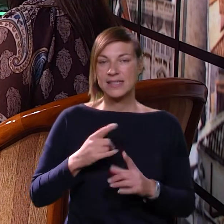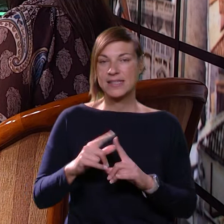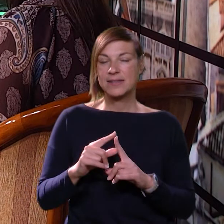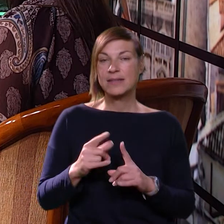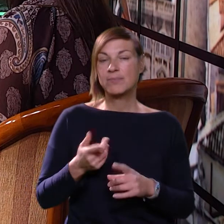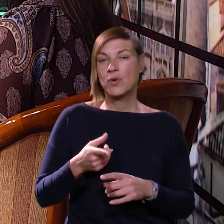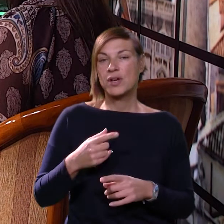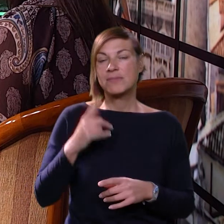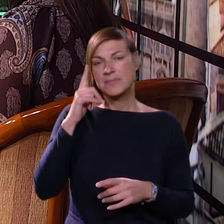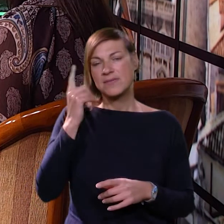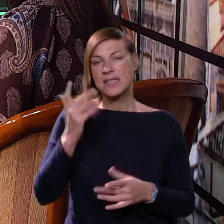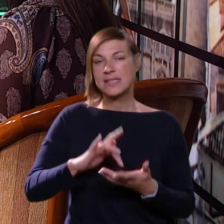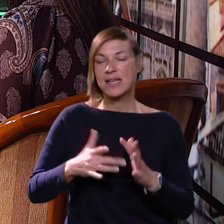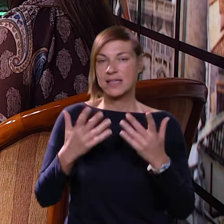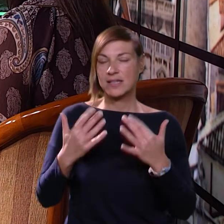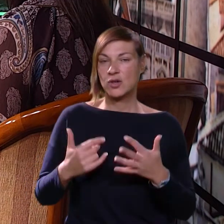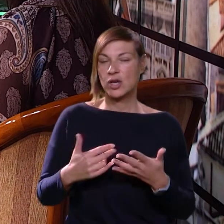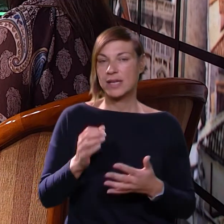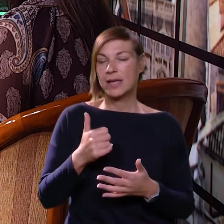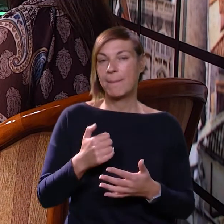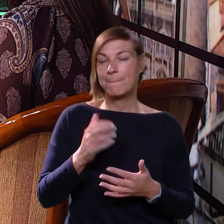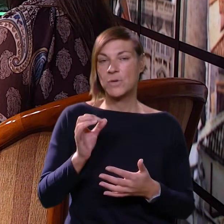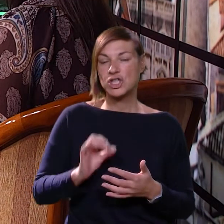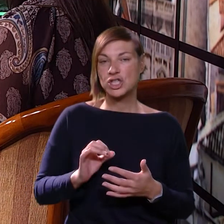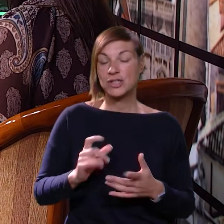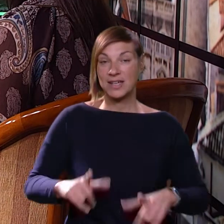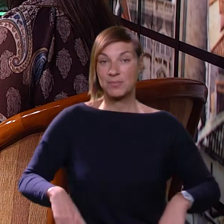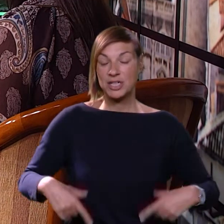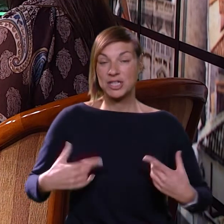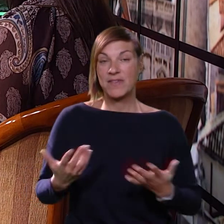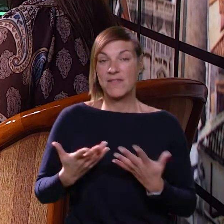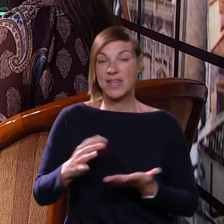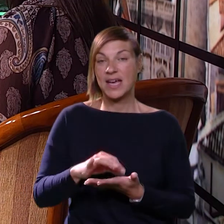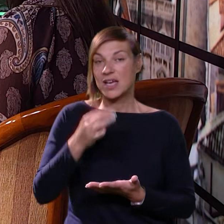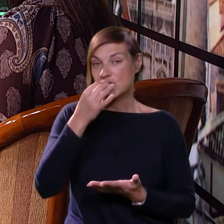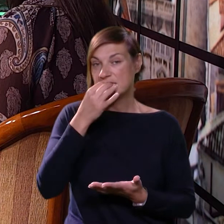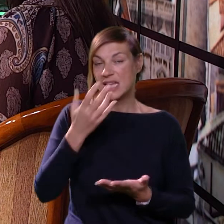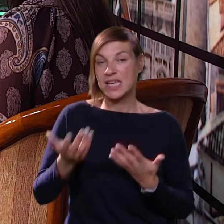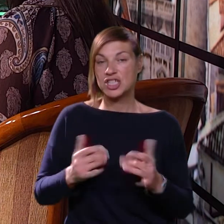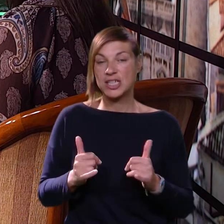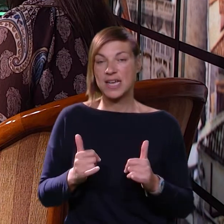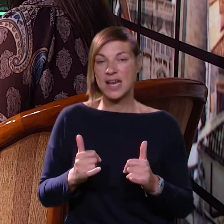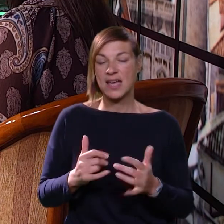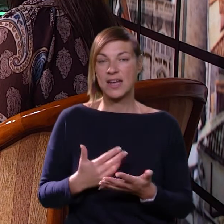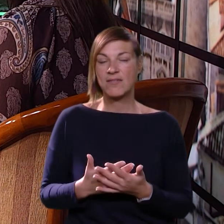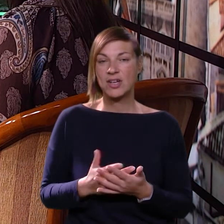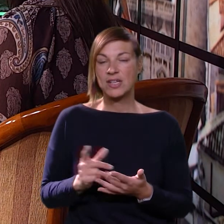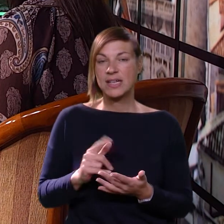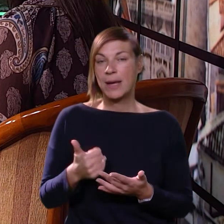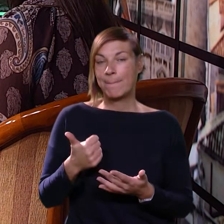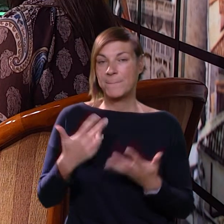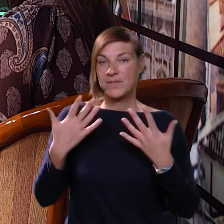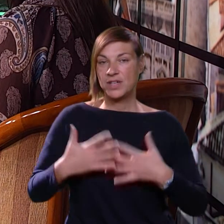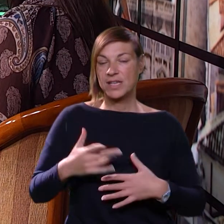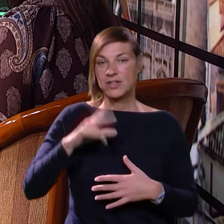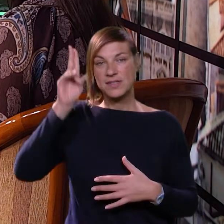tip koji mora sve zna. Dakle, ja sam pitala pa koliki je postotak preživljavanja, kako se liječi. Naravno da to se